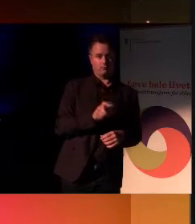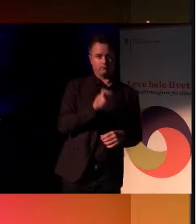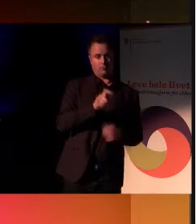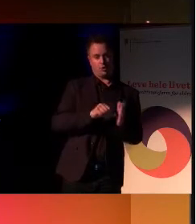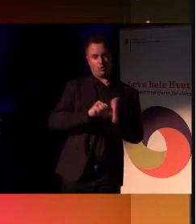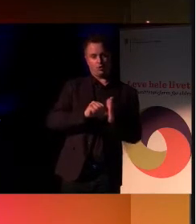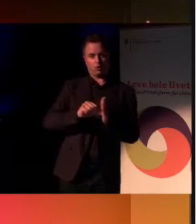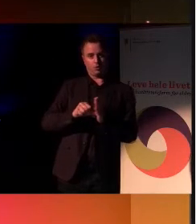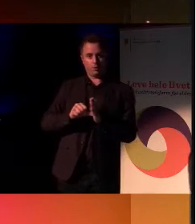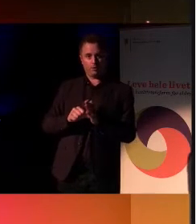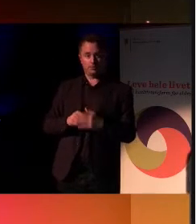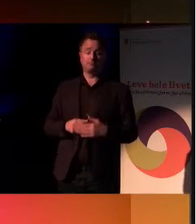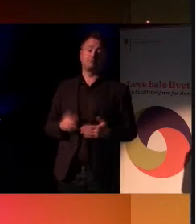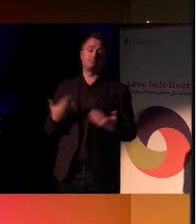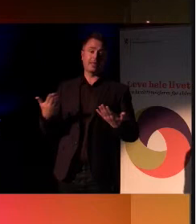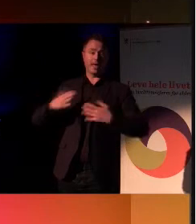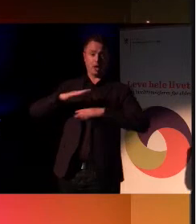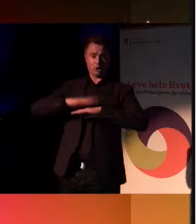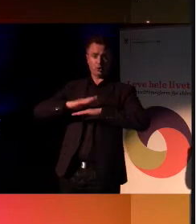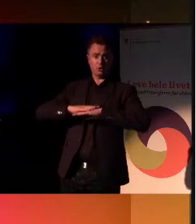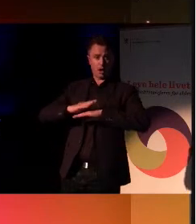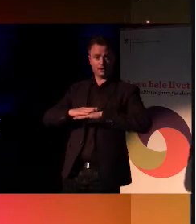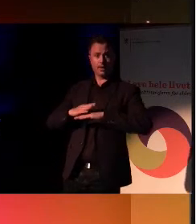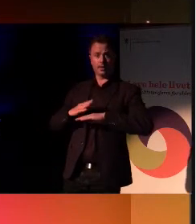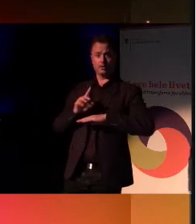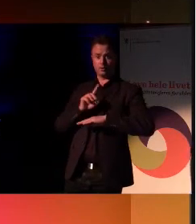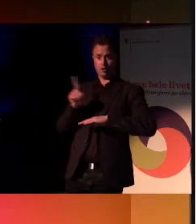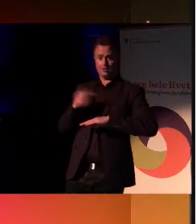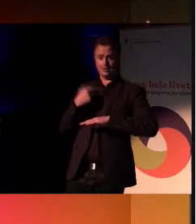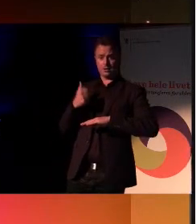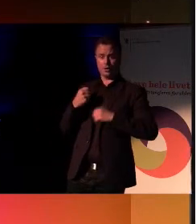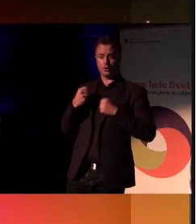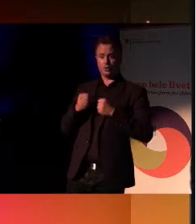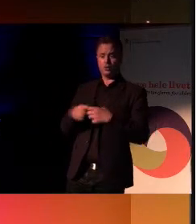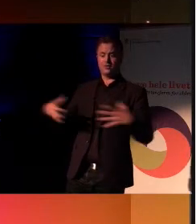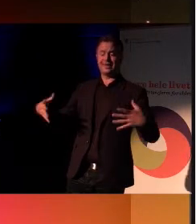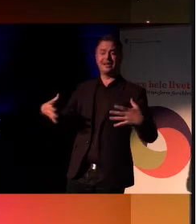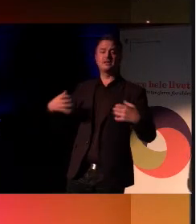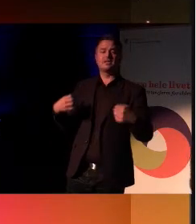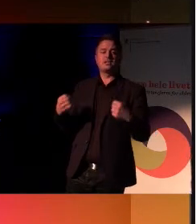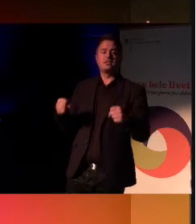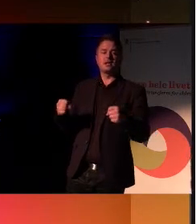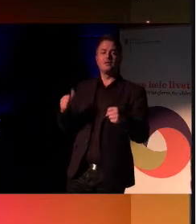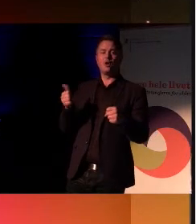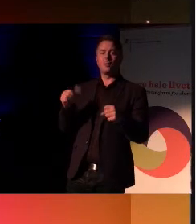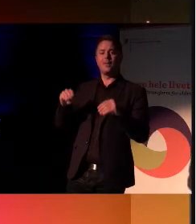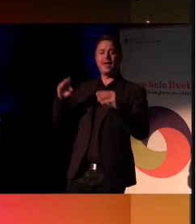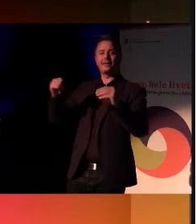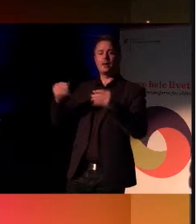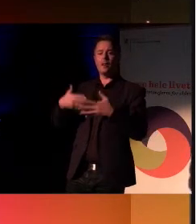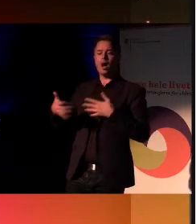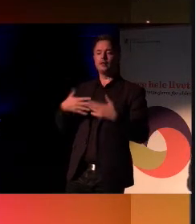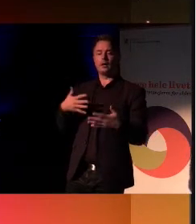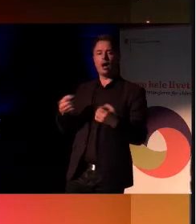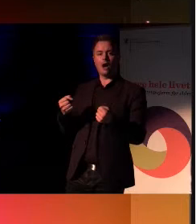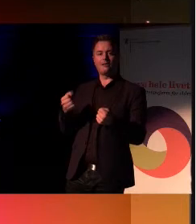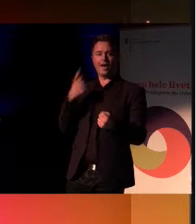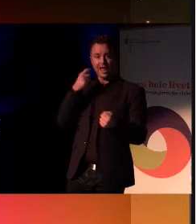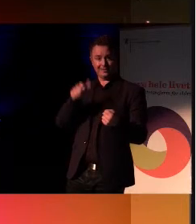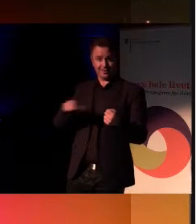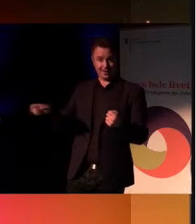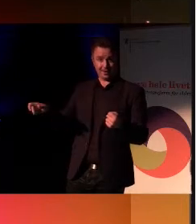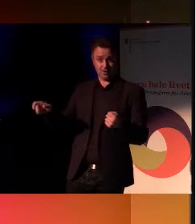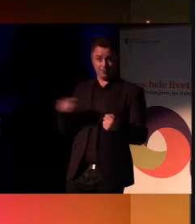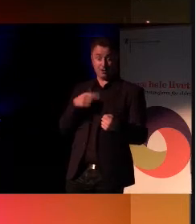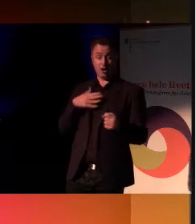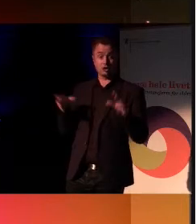Så dette var bakteppet for oss når vi skulle utvikle en satsning på bedre behandling for eldre. Det vi ønsket, vi hadde 6 målsetninger. Vi